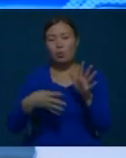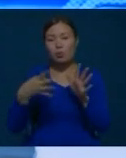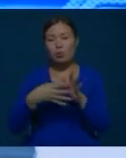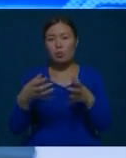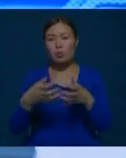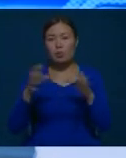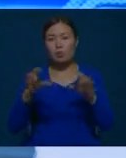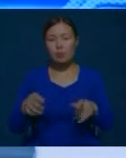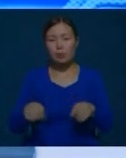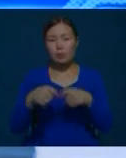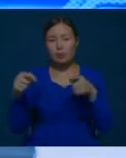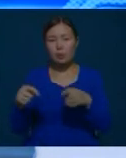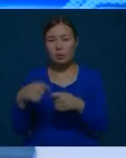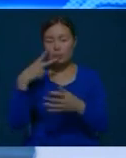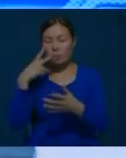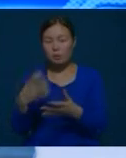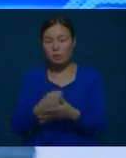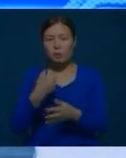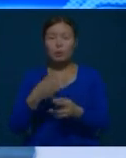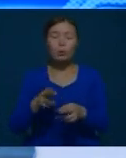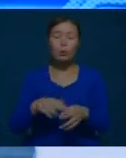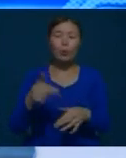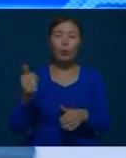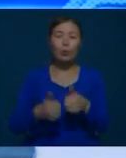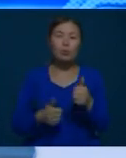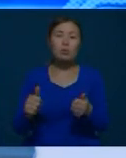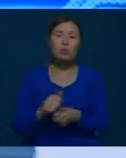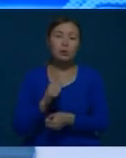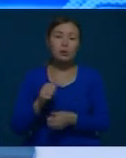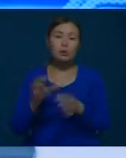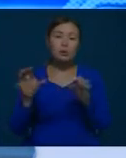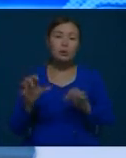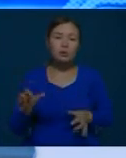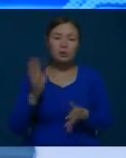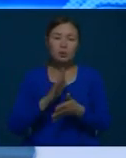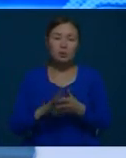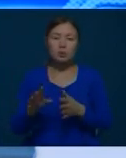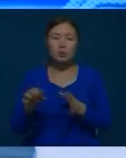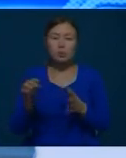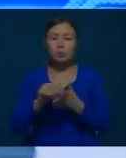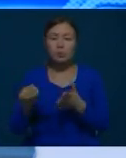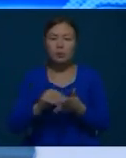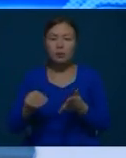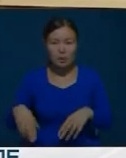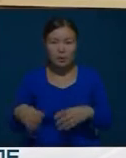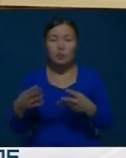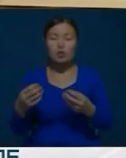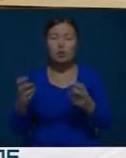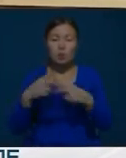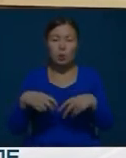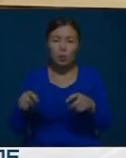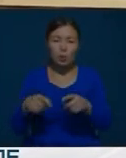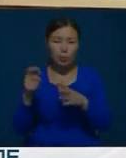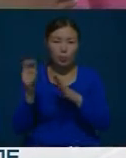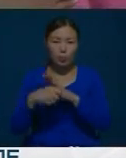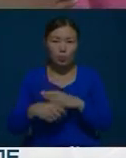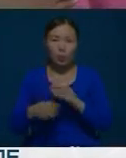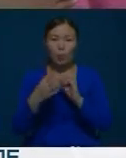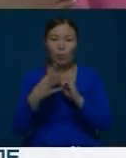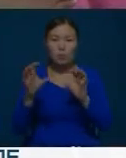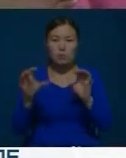заң бұзушылық айқындалған. Оның ішінде конкурстық құжаттамада заңсыз талап қарастырылған үшін жалпы сомасы 6 миллиард